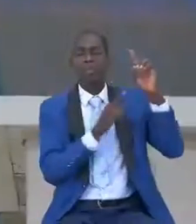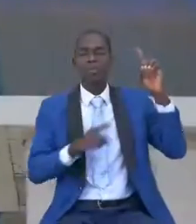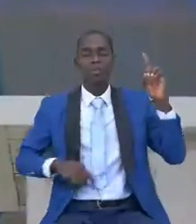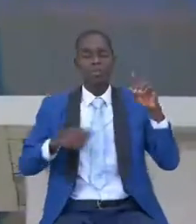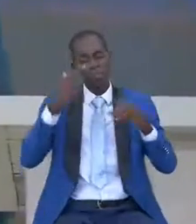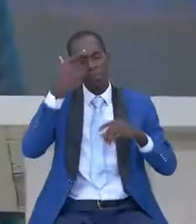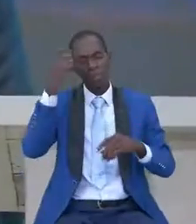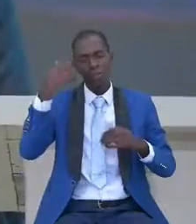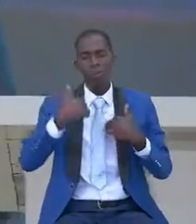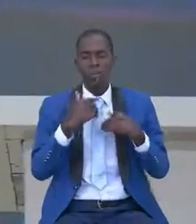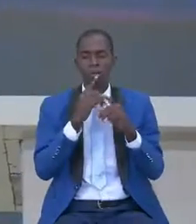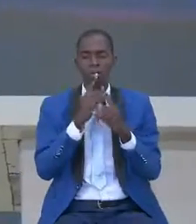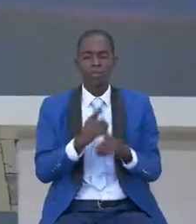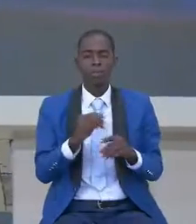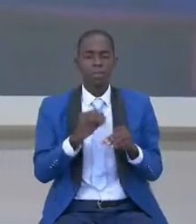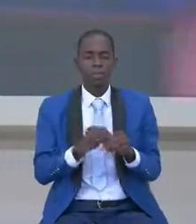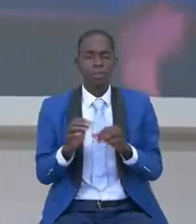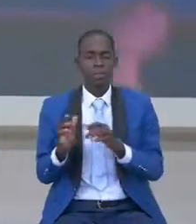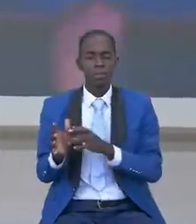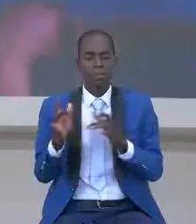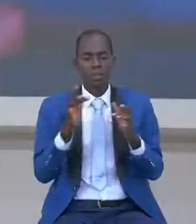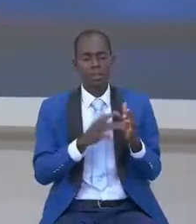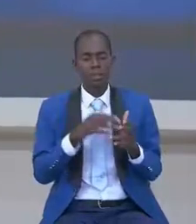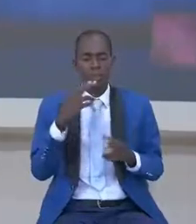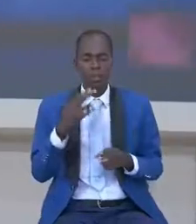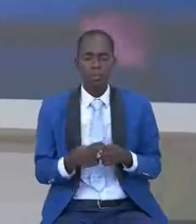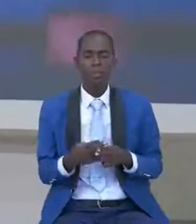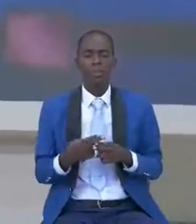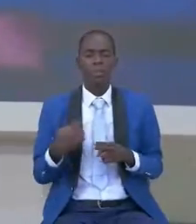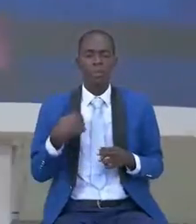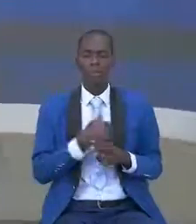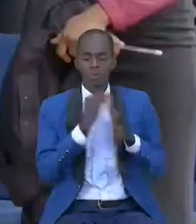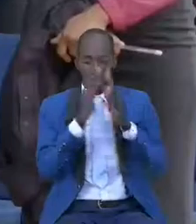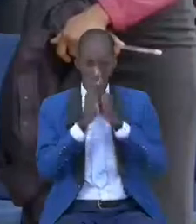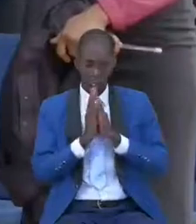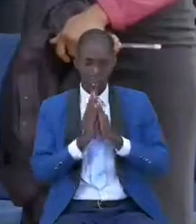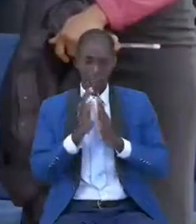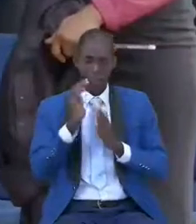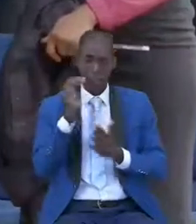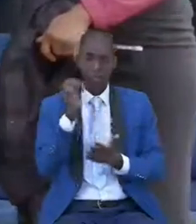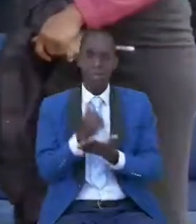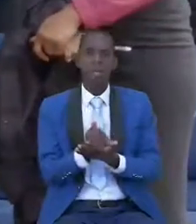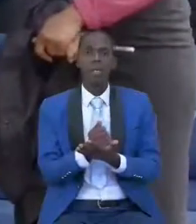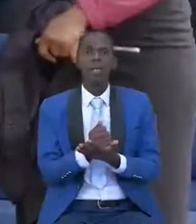pour l'exaucement. Au nom de Jésus, nous prions.